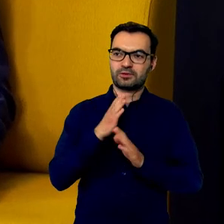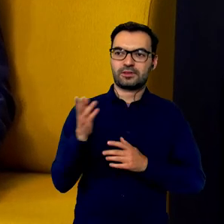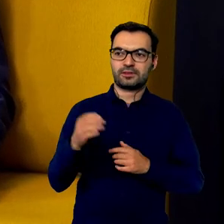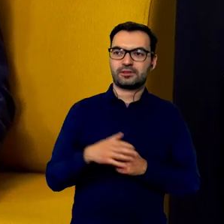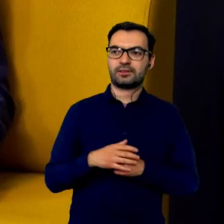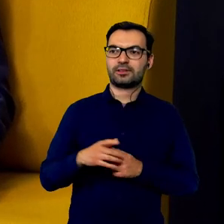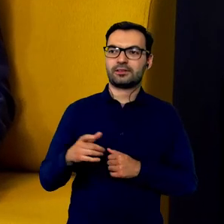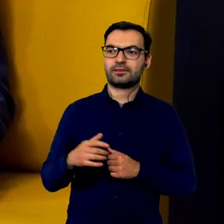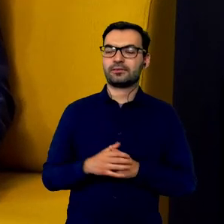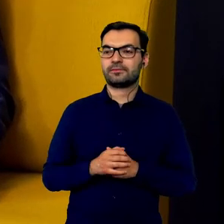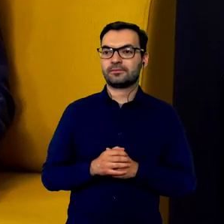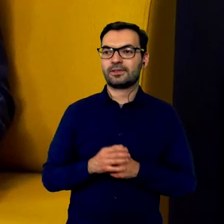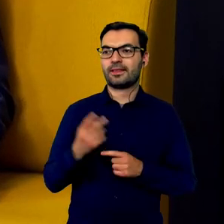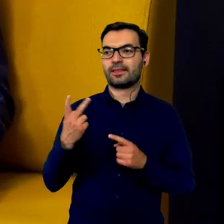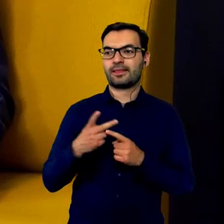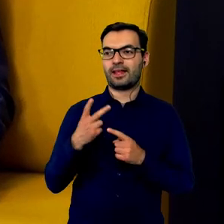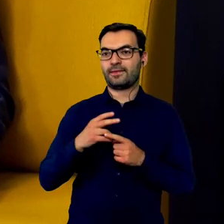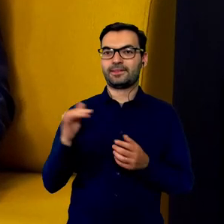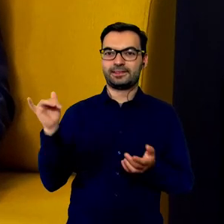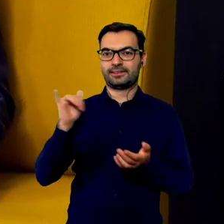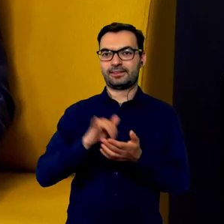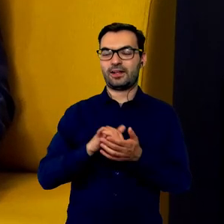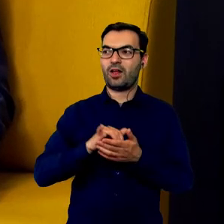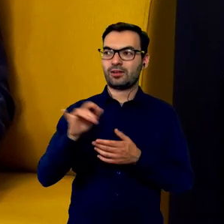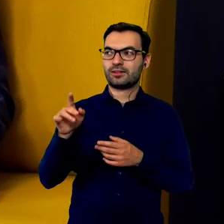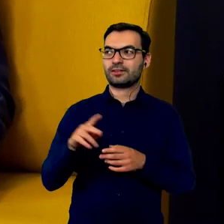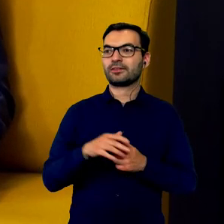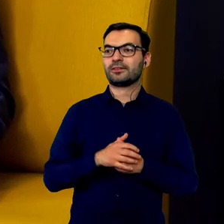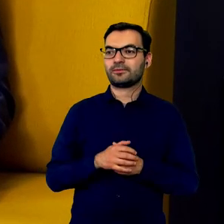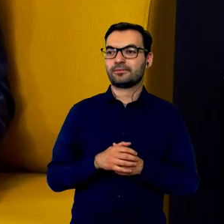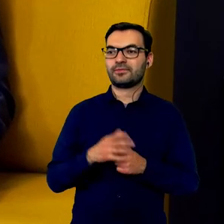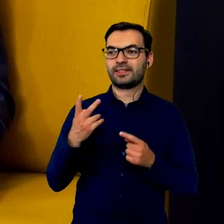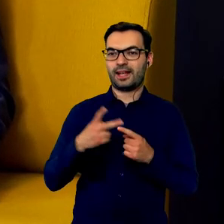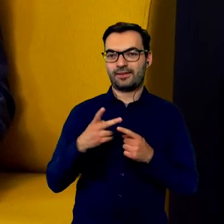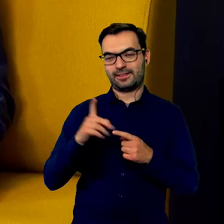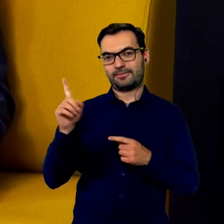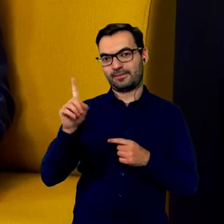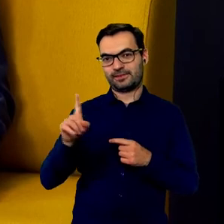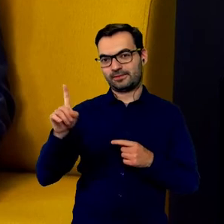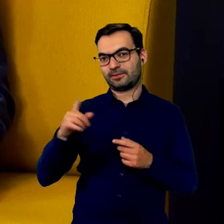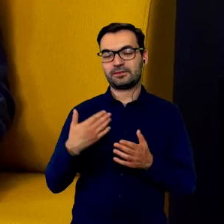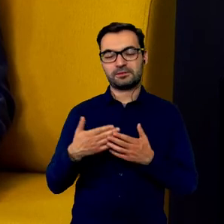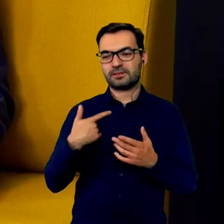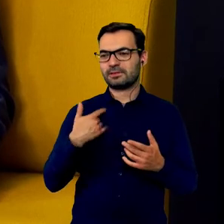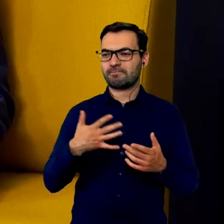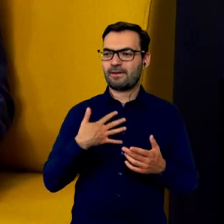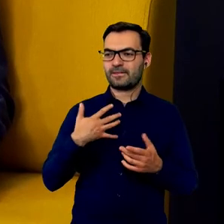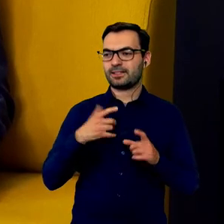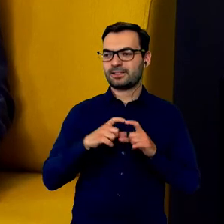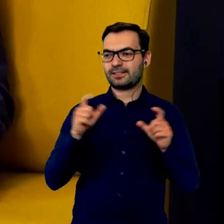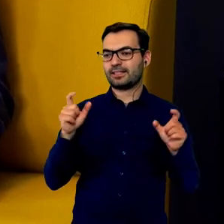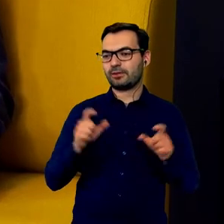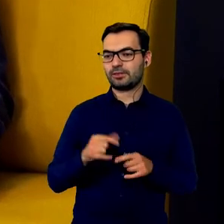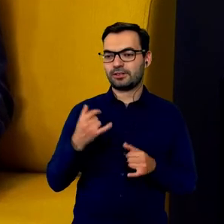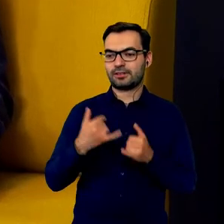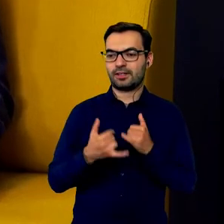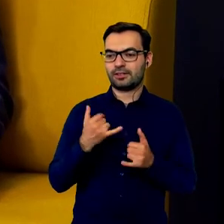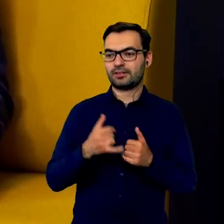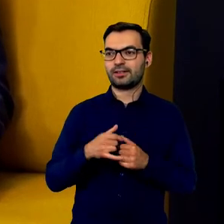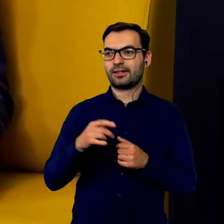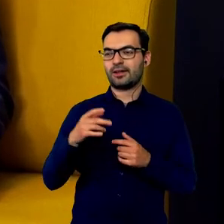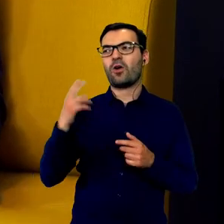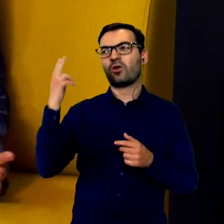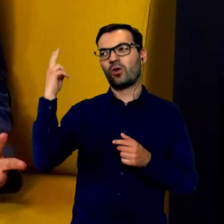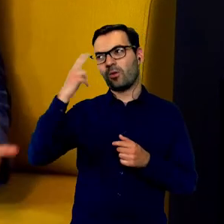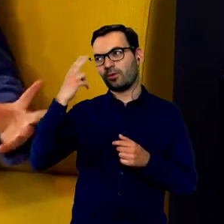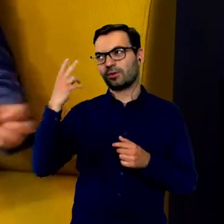że przyjechały telewizje na lotnisko reżimowe, bo cały czas mi się wydaje, że jeżeli nie jest jak za